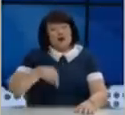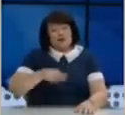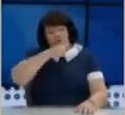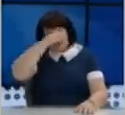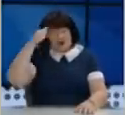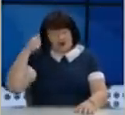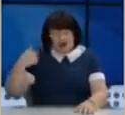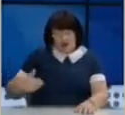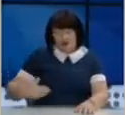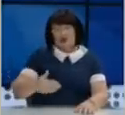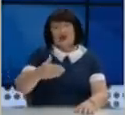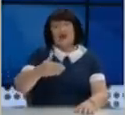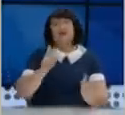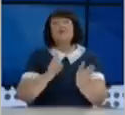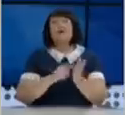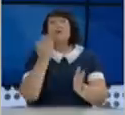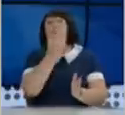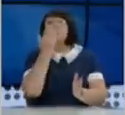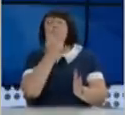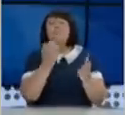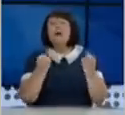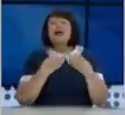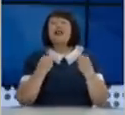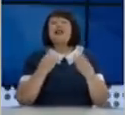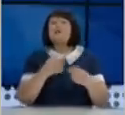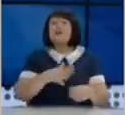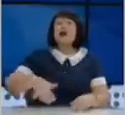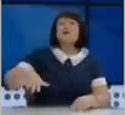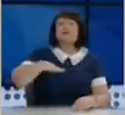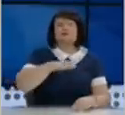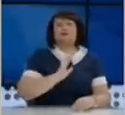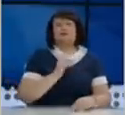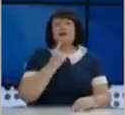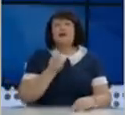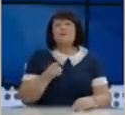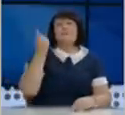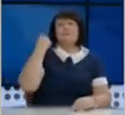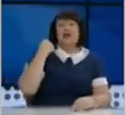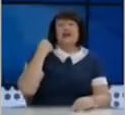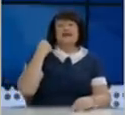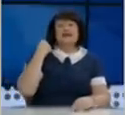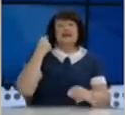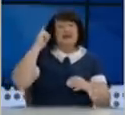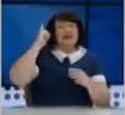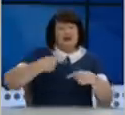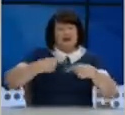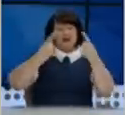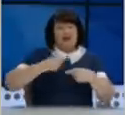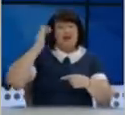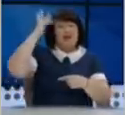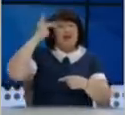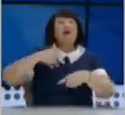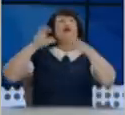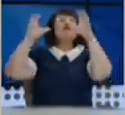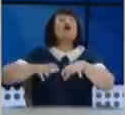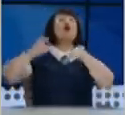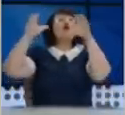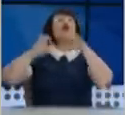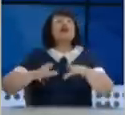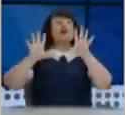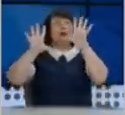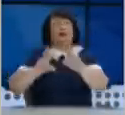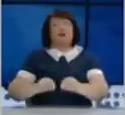καλοκαίρι πρέπει να μας γίνει μάθημα. Πέρυσι η φωτιά στη Δαδιά έζησε με τη βροχή.